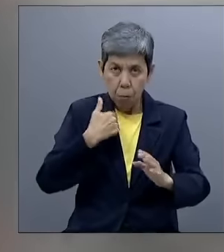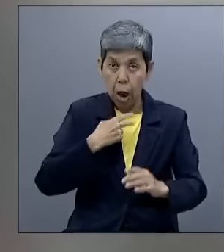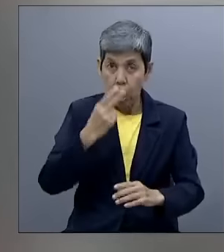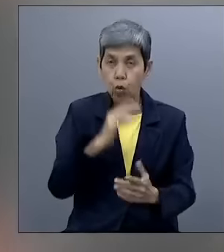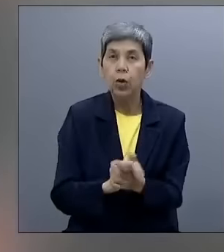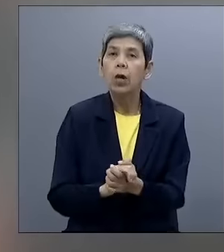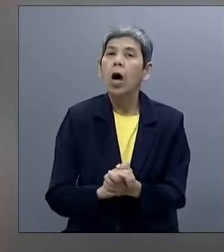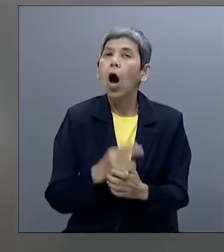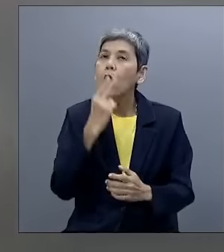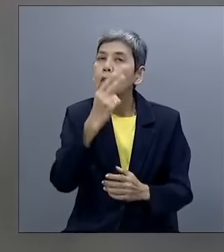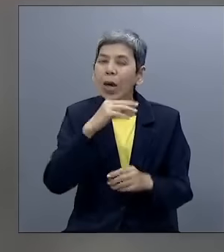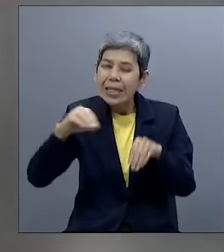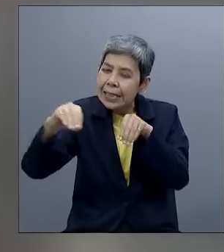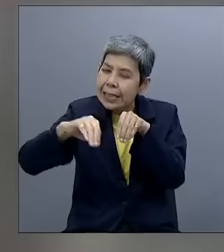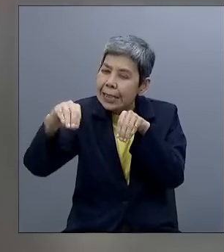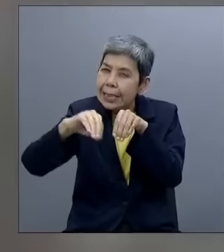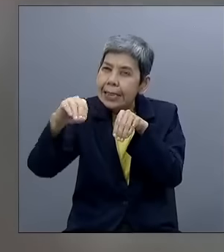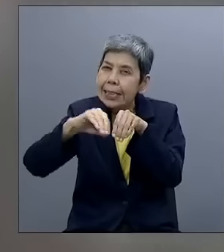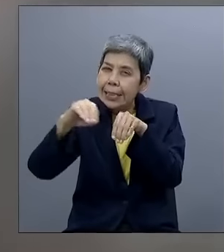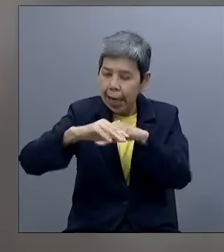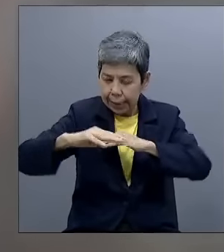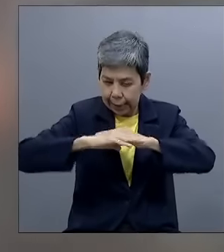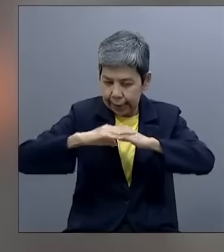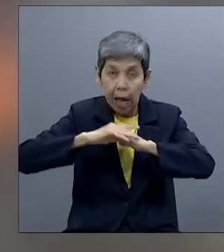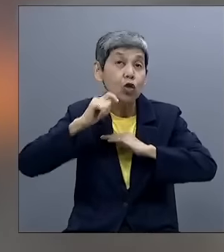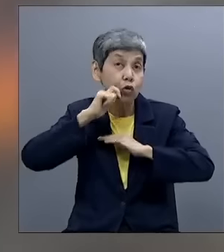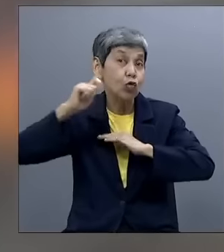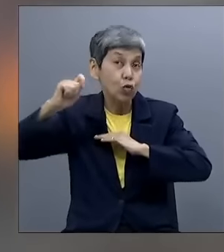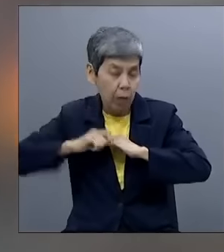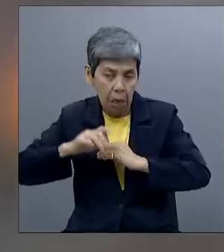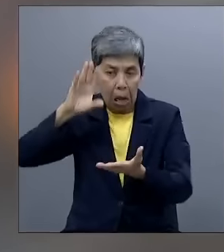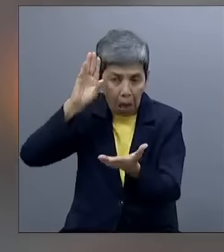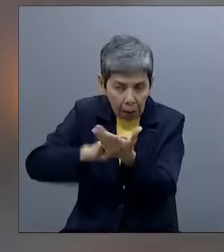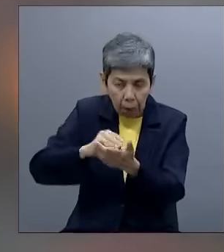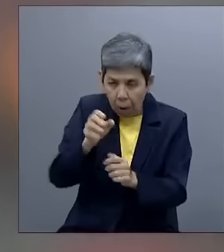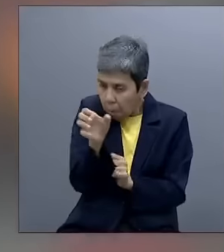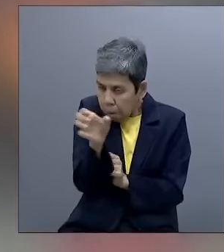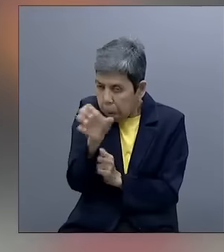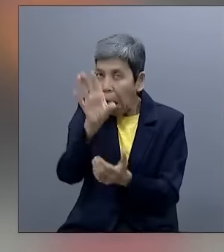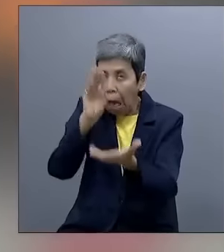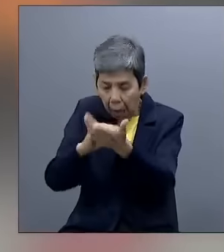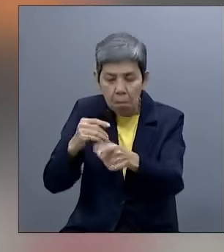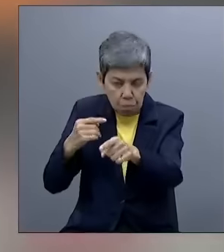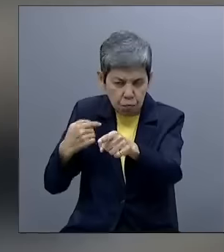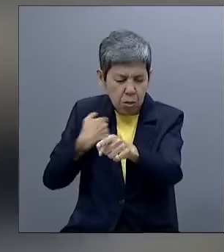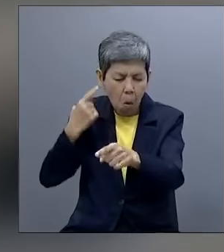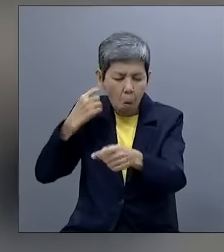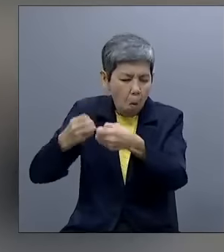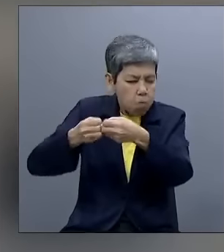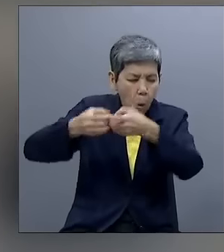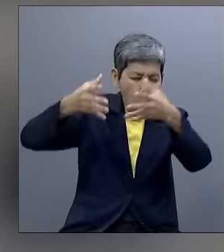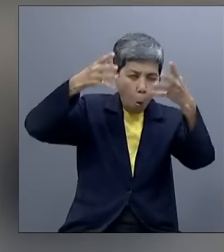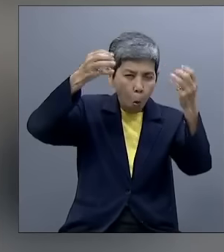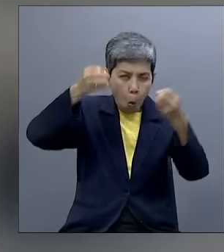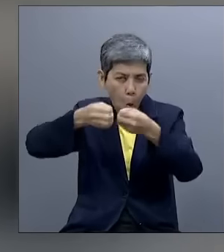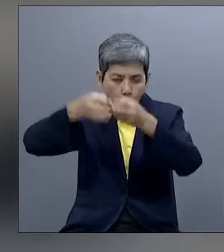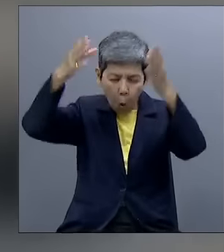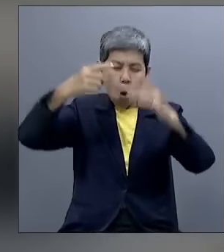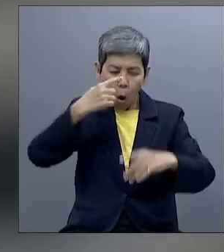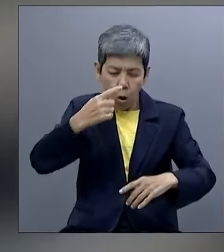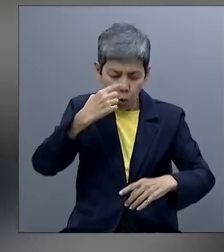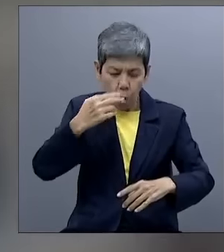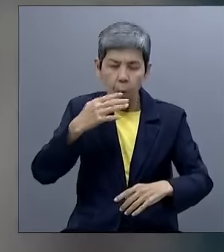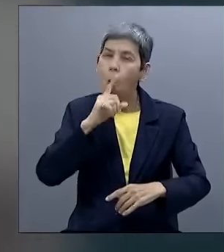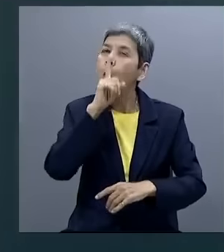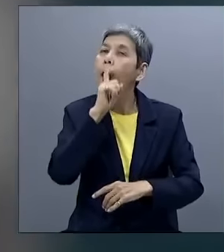เมืองเบลกที่อยู่ไม่ไกลจากพรมแดนที่ติดกับยูเครนบันทึกภาพเหตุโจมตีเหล่านี้เอาไว้ได้เมื่อช่วงเช้าวันอาทิตย์ตามเวลาท้อง